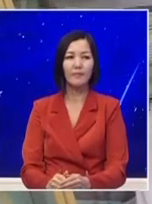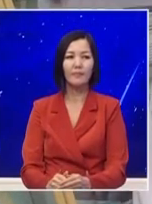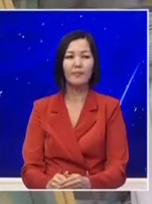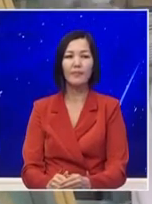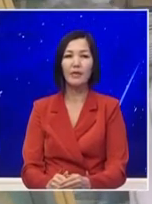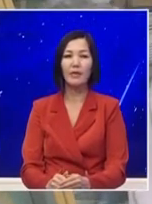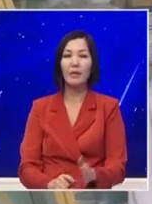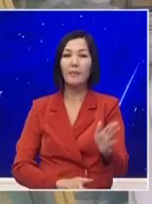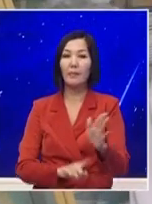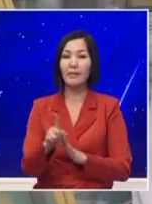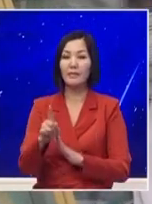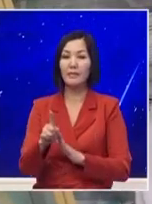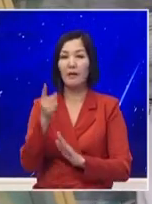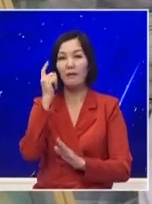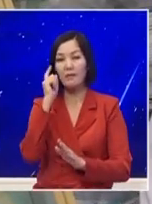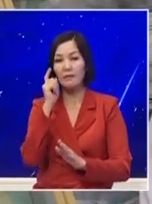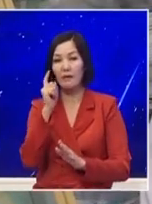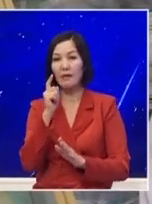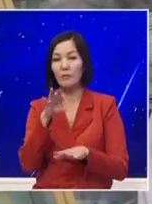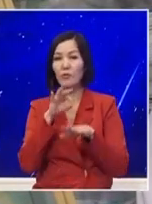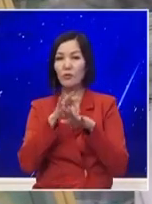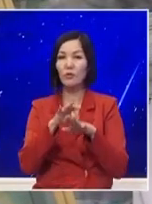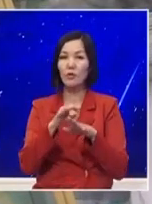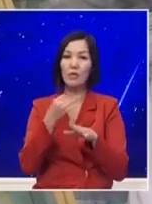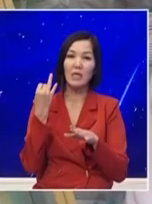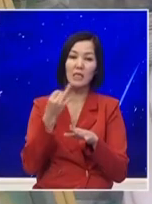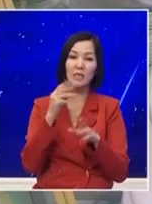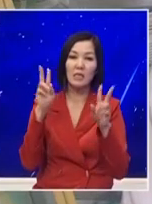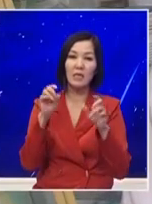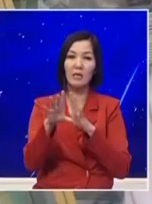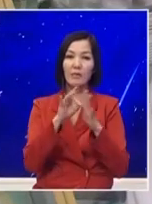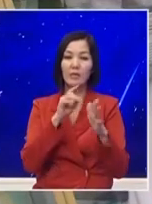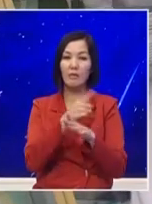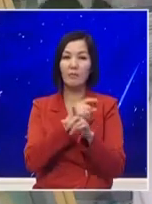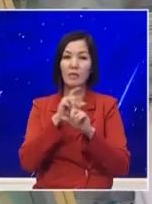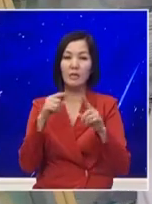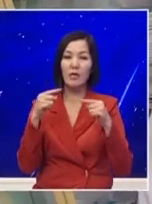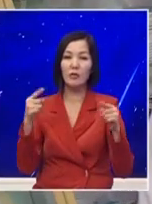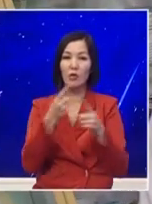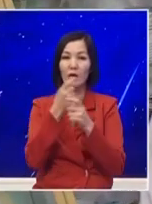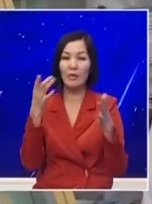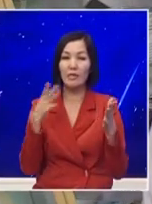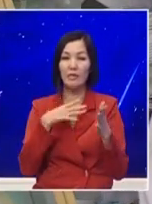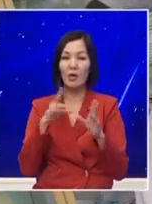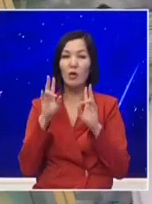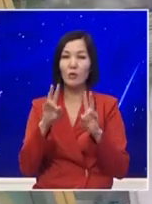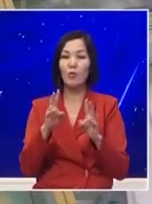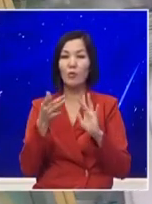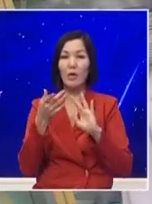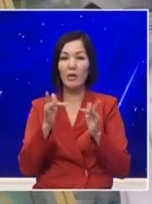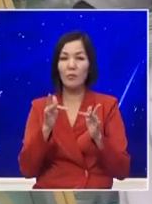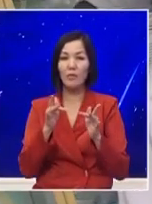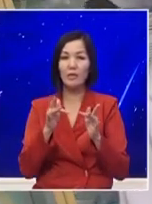Мен алғаш блог жүргізе бастағанымда өзіме қызықты тақырыптарды көтердім. Медицина бойынша түрлі қызықты ақпараттармен бөлістім. Бірақ әлеуметтік желіде